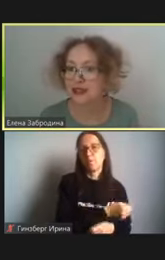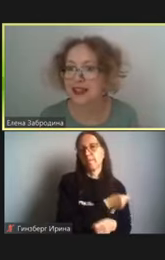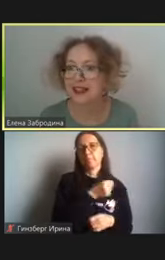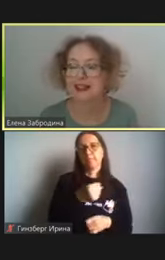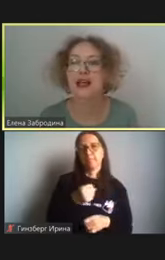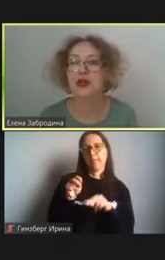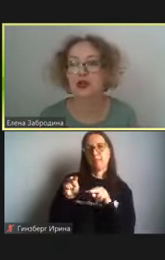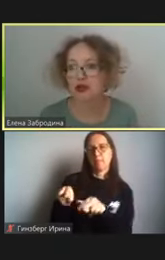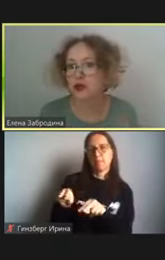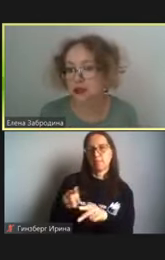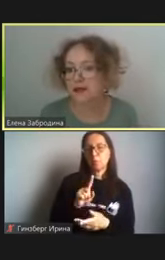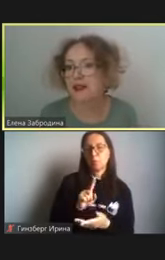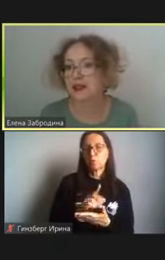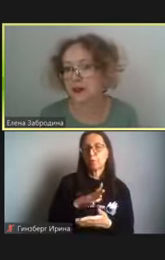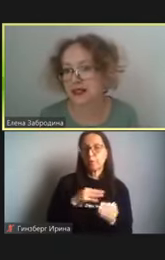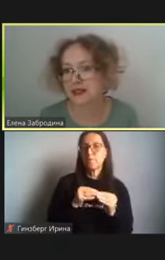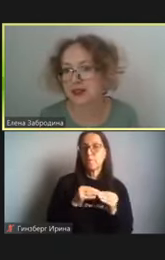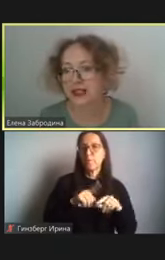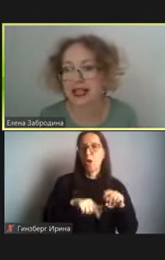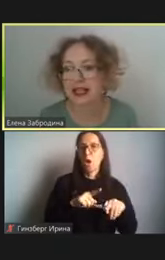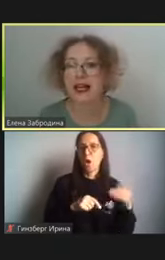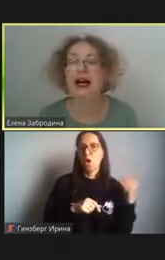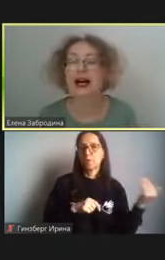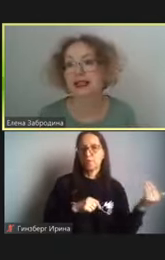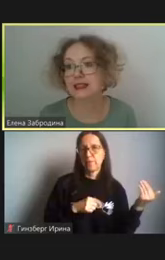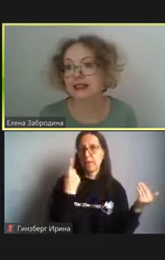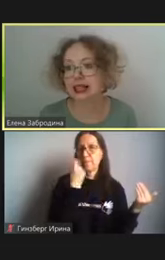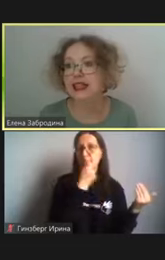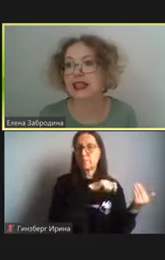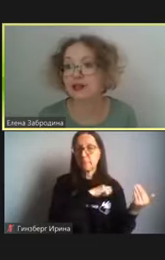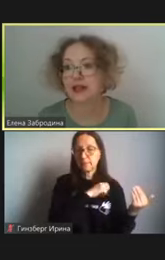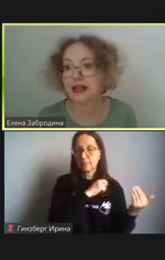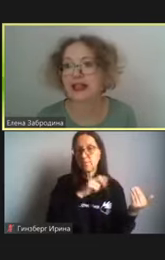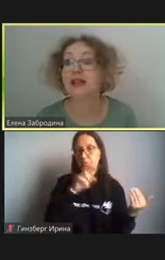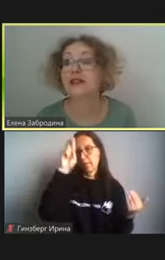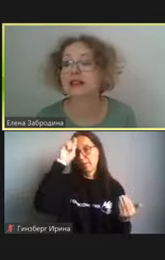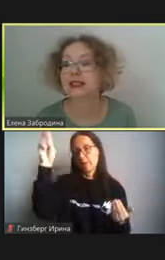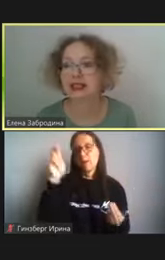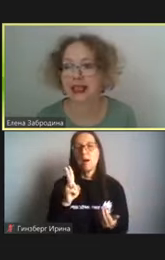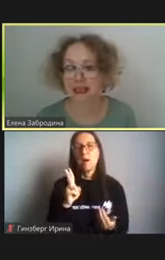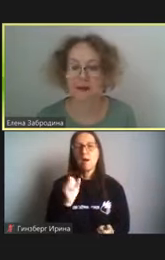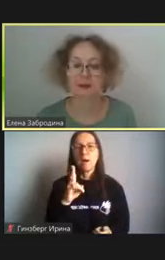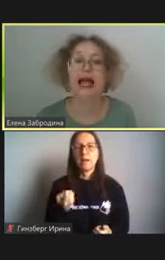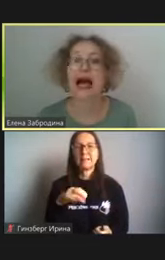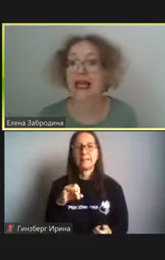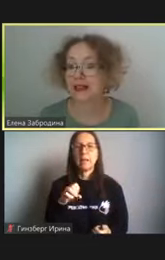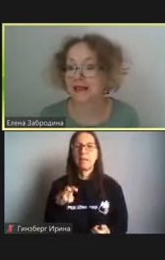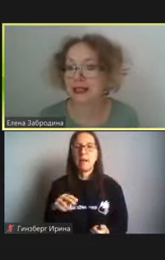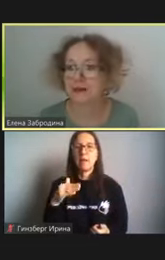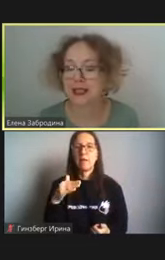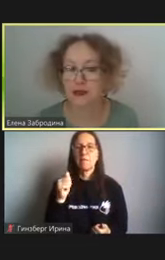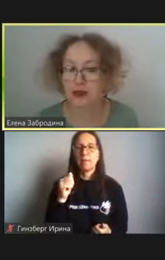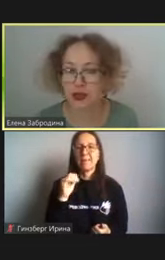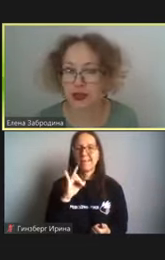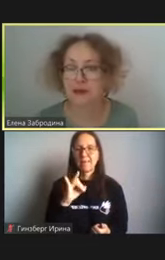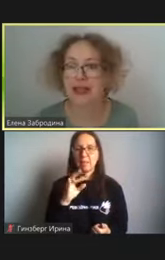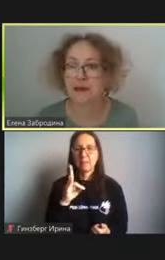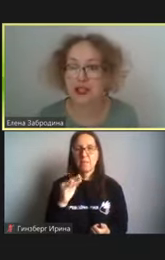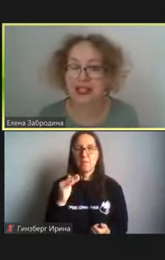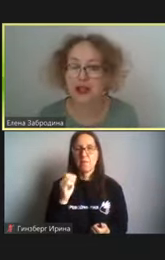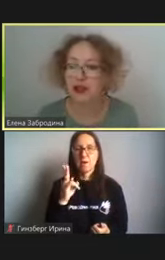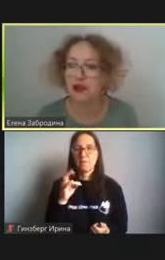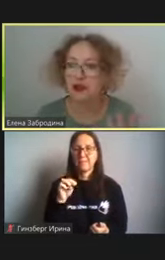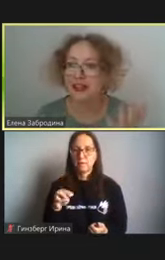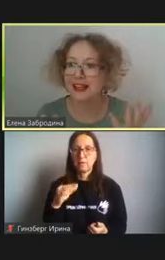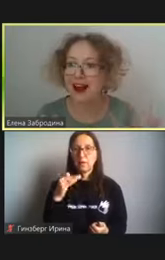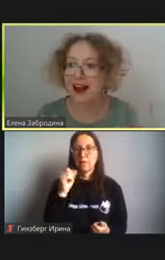должен приехать, тоже родственник испанского короля, кардинал инфант Фердинанд. Давайте посмотрим. Вот